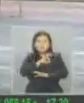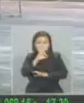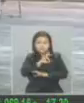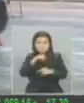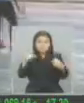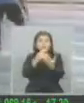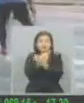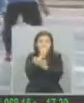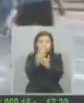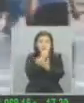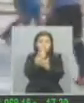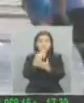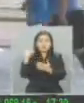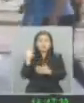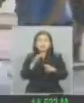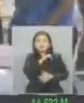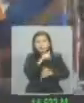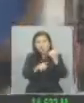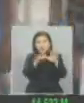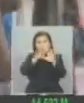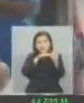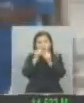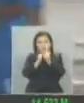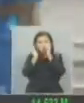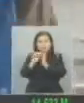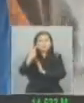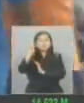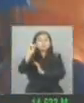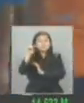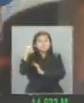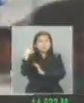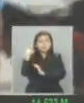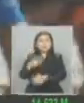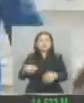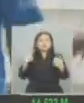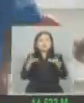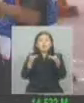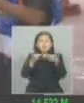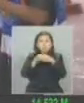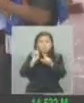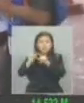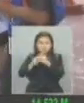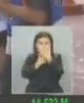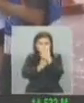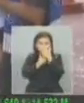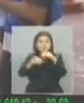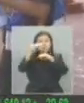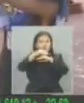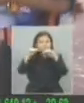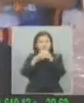บุรี FC ร่วมการแข่งขันมากกว่า60คนในแต่ละครั้งรวมไปถึงทีมผู้แข่งต่างก็ให้ความร่วมมือกับโครงการนี้ด้วยเช่